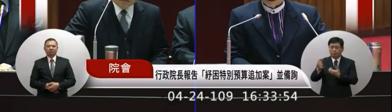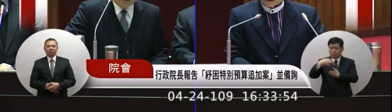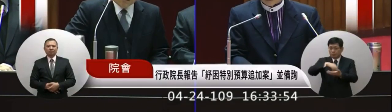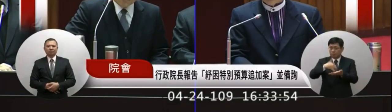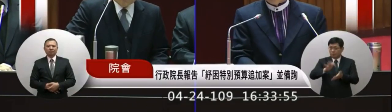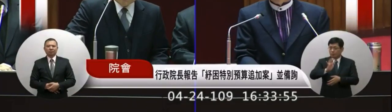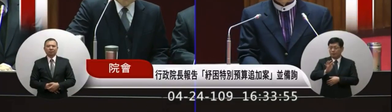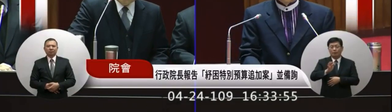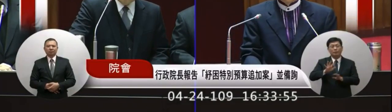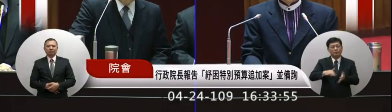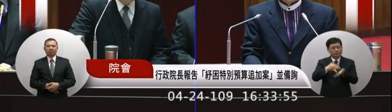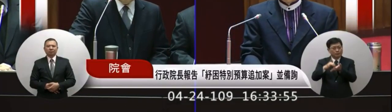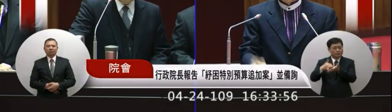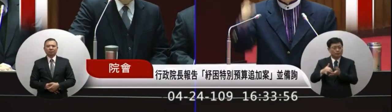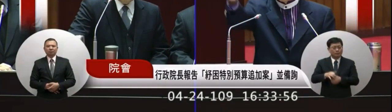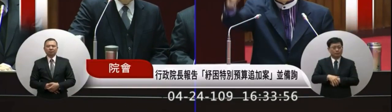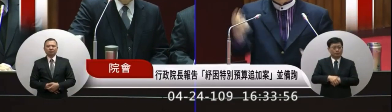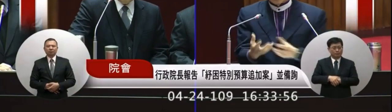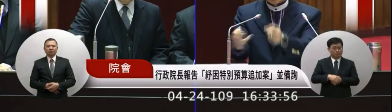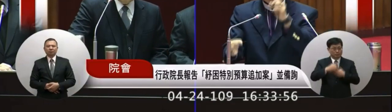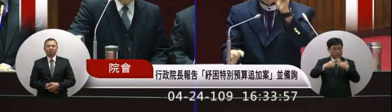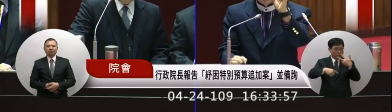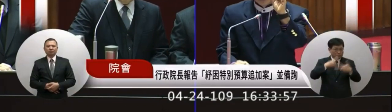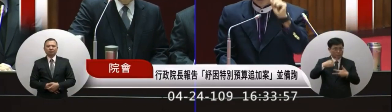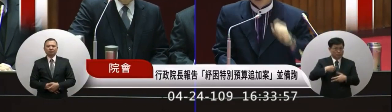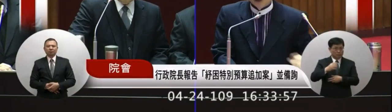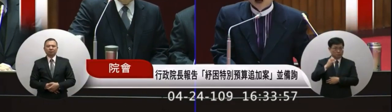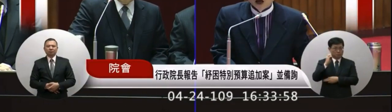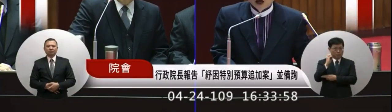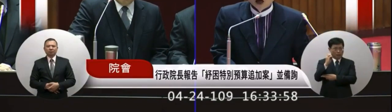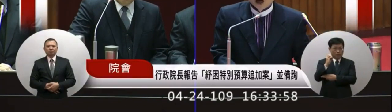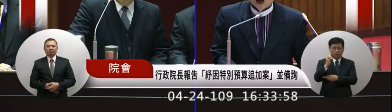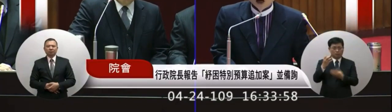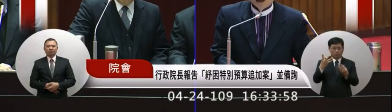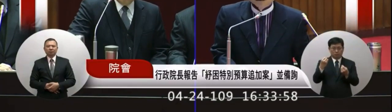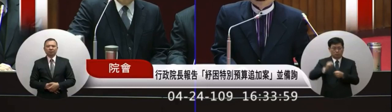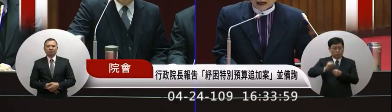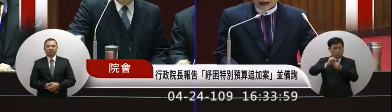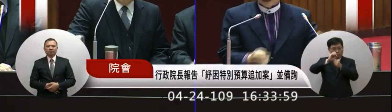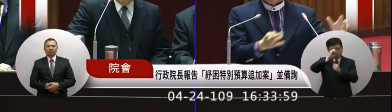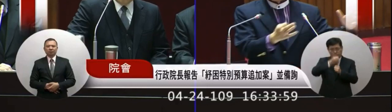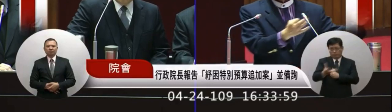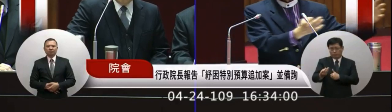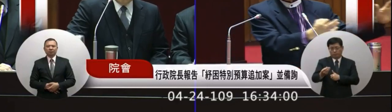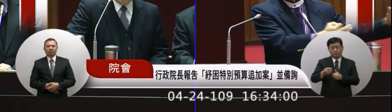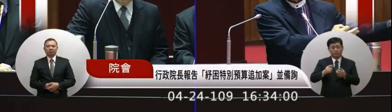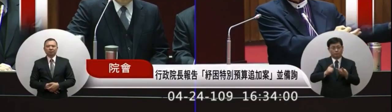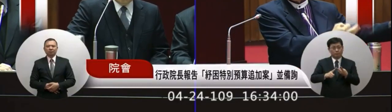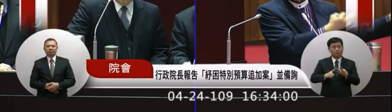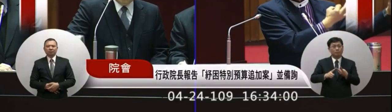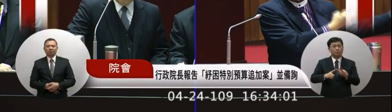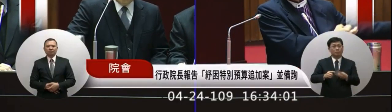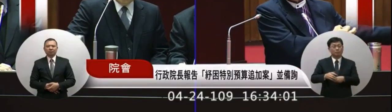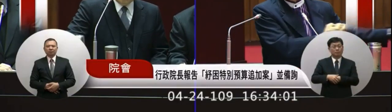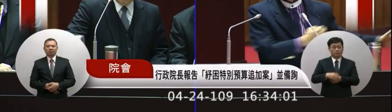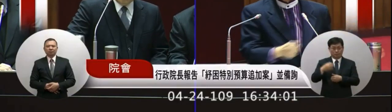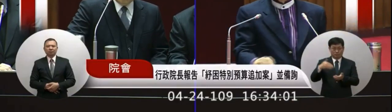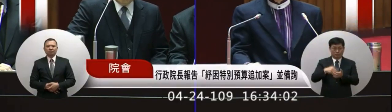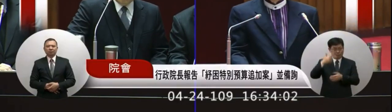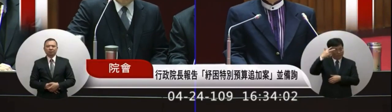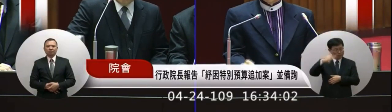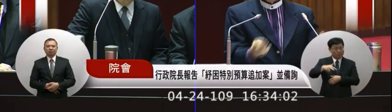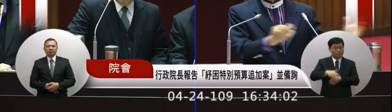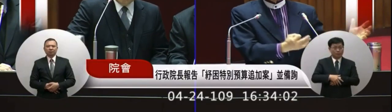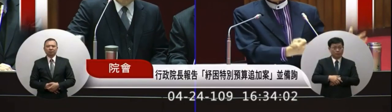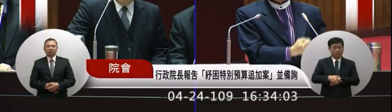以我们现在来讲，一个礼拜零确诊了，再一个礼拜到下个礼拜